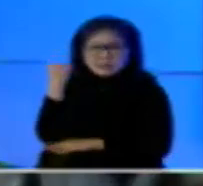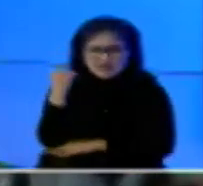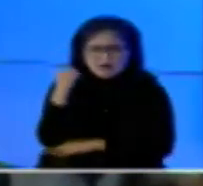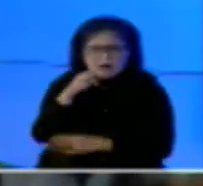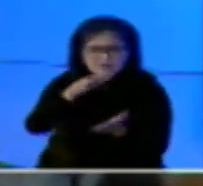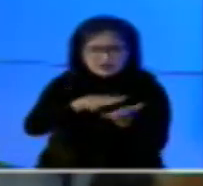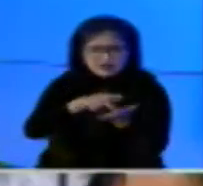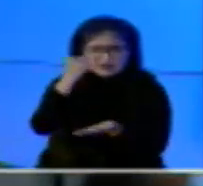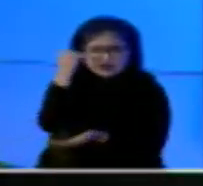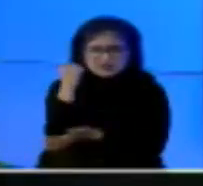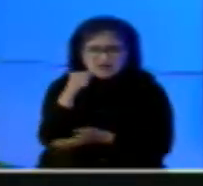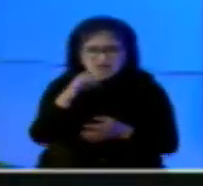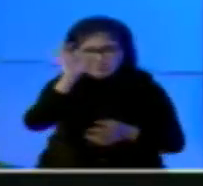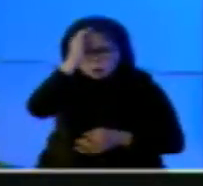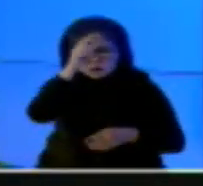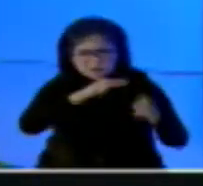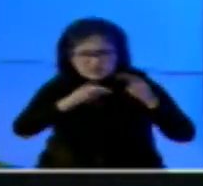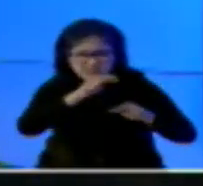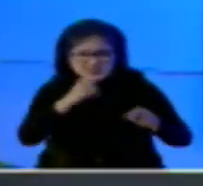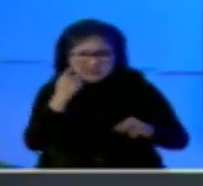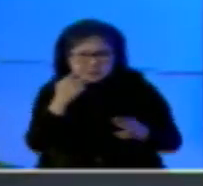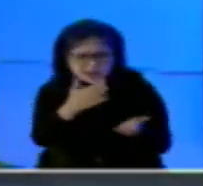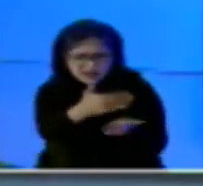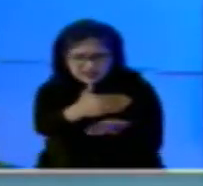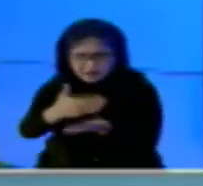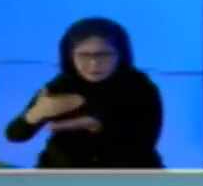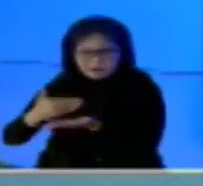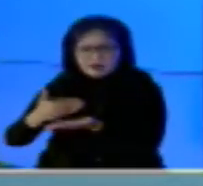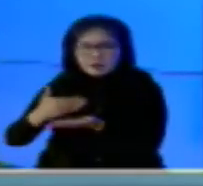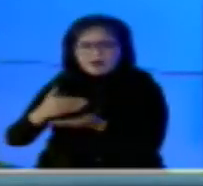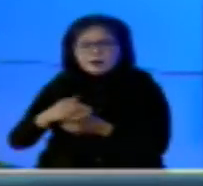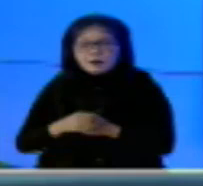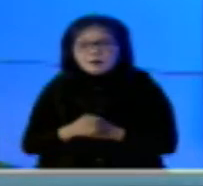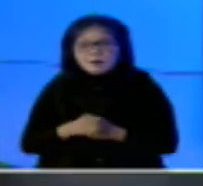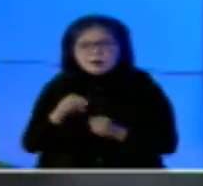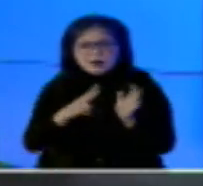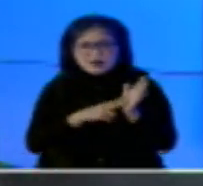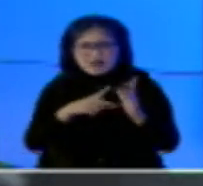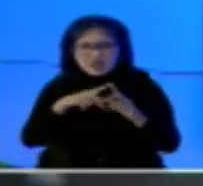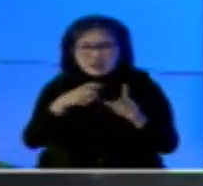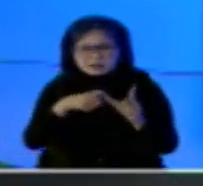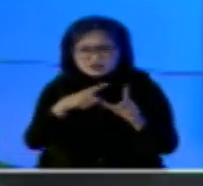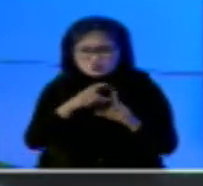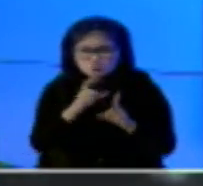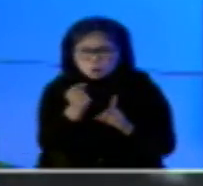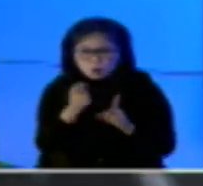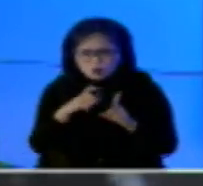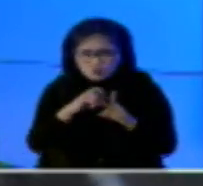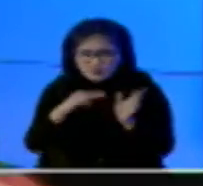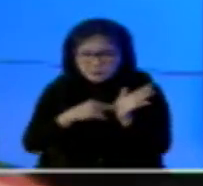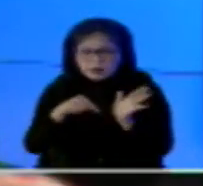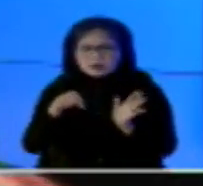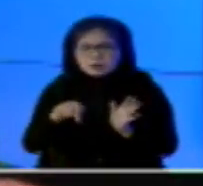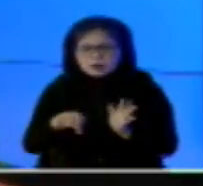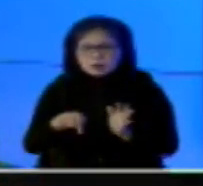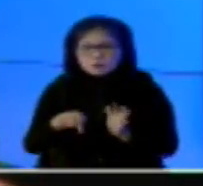tersangka setelah polisi memeriksa sejumlah saksi dan barang bukti yang ditemukan. Nasrudin, warga Desa Bandang, Kecamatan Batu Benawa, Kabupaten Hulu Sungai Tengah